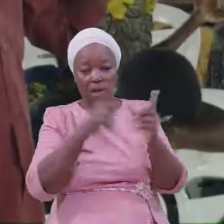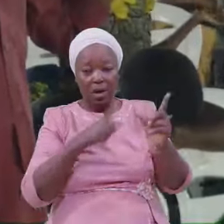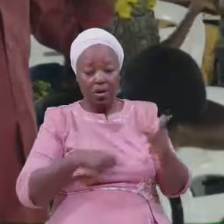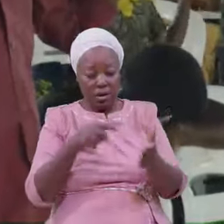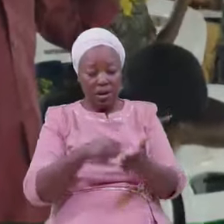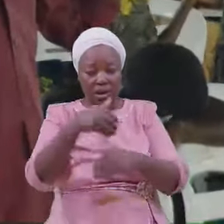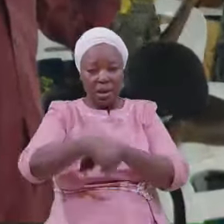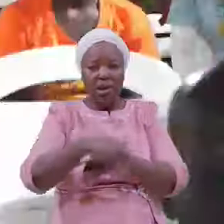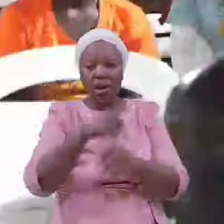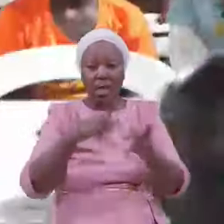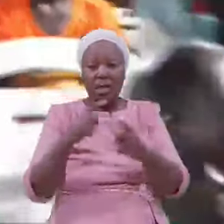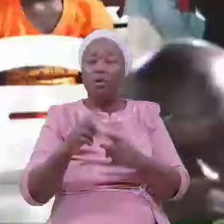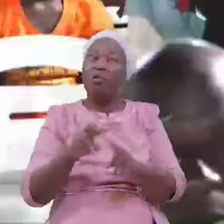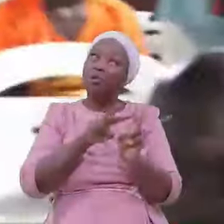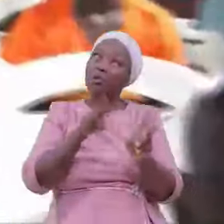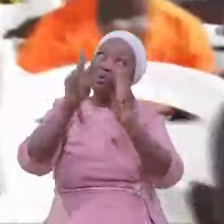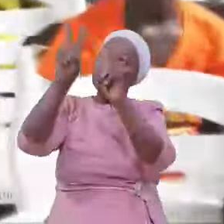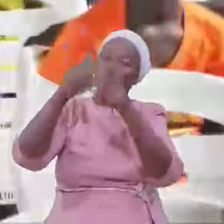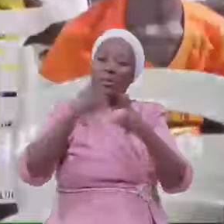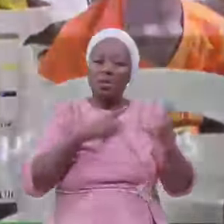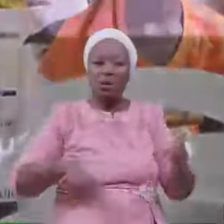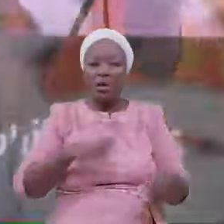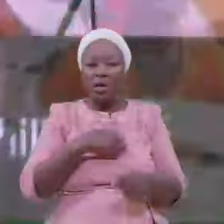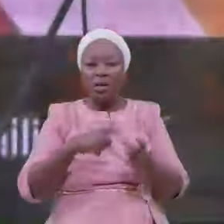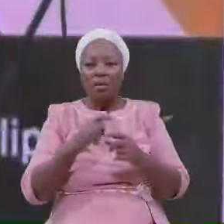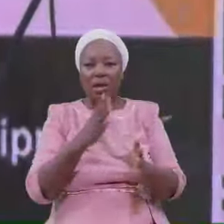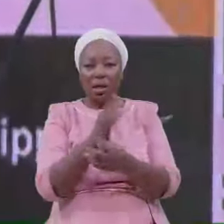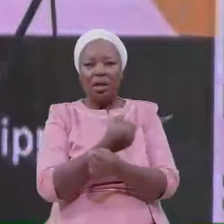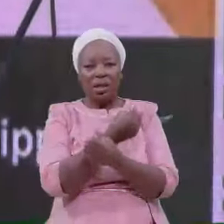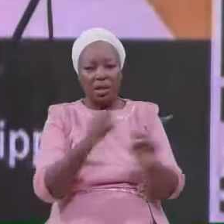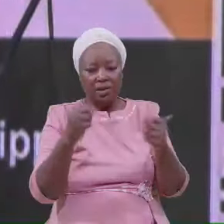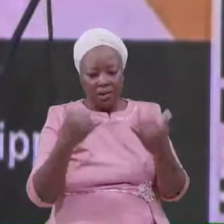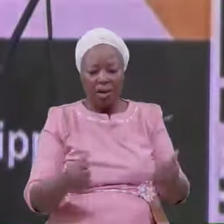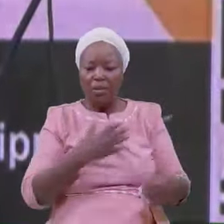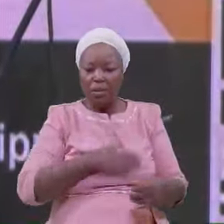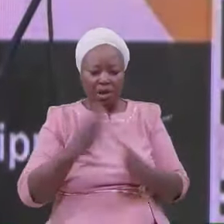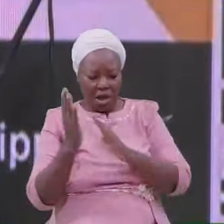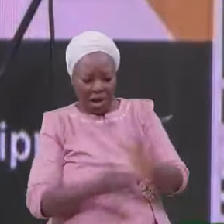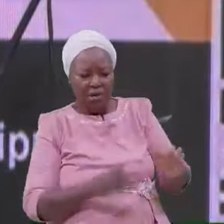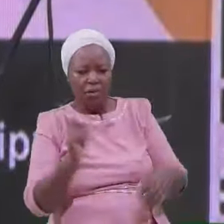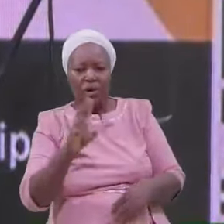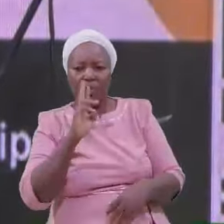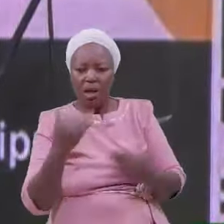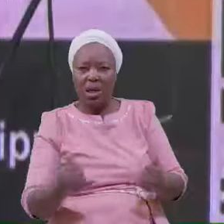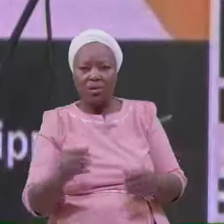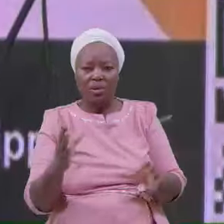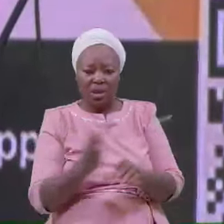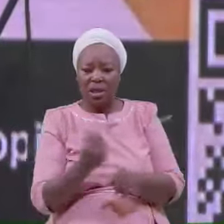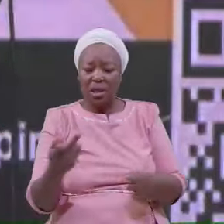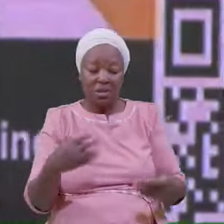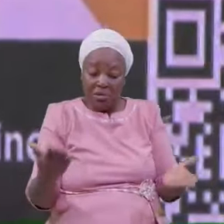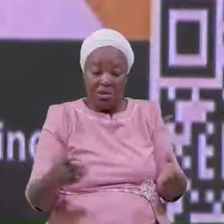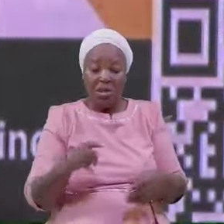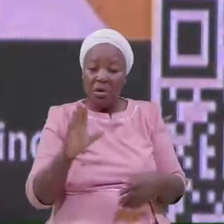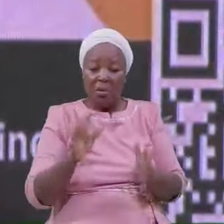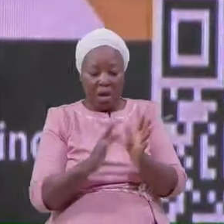Lord and you are getting saved now, leave where you are, take whatever you have there, don't leave anything behind and come